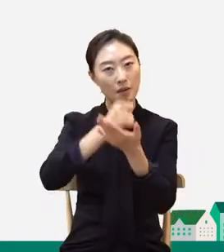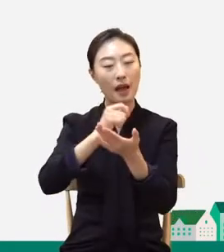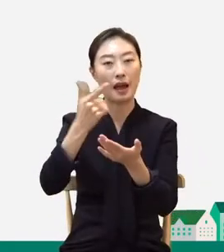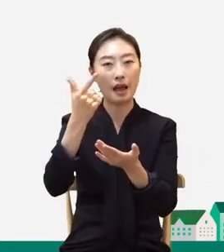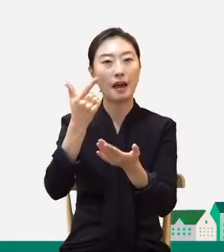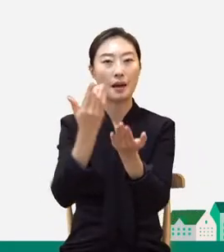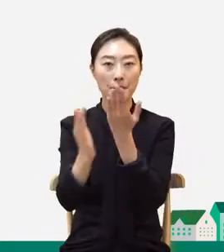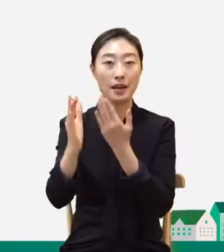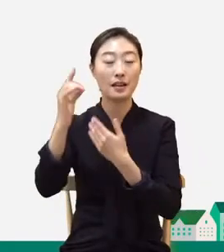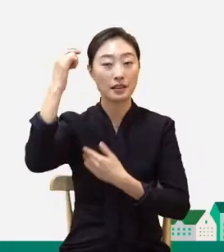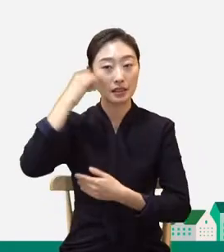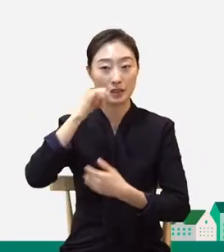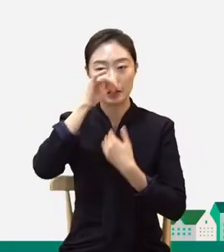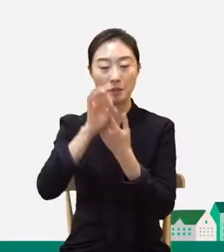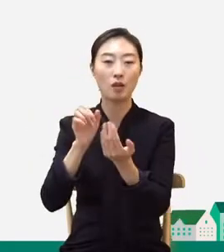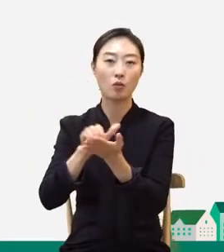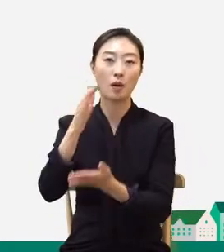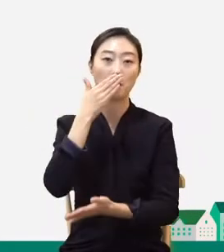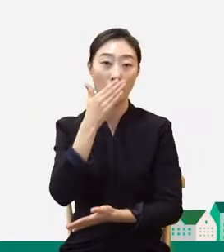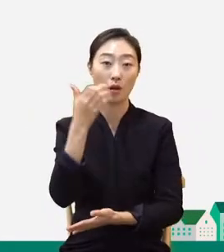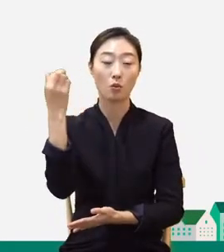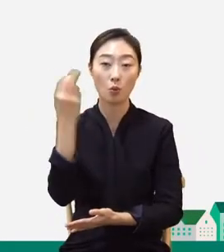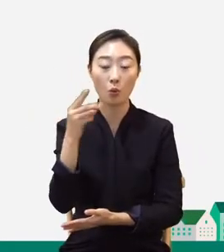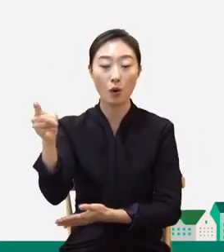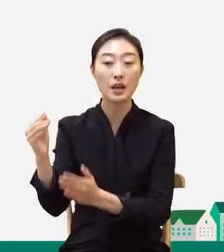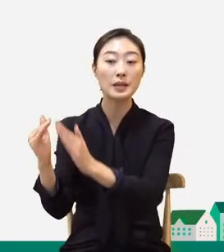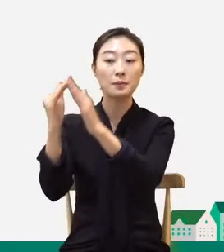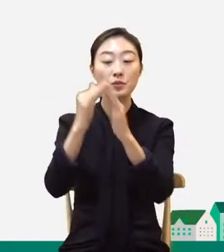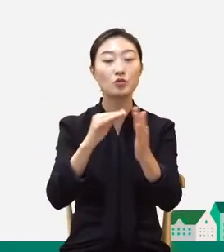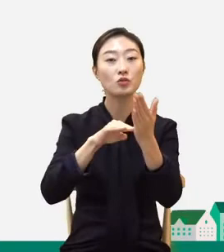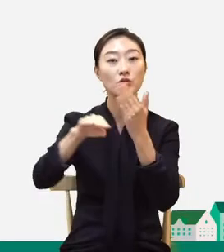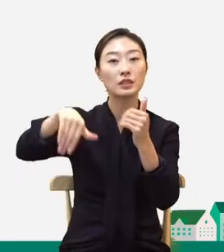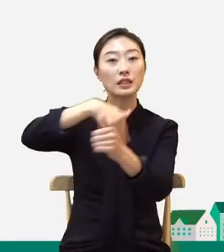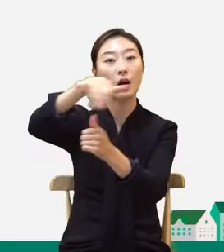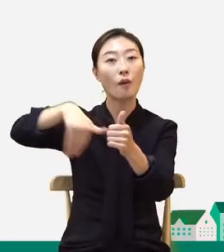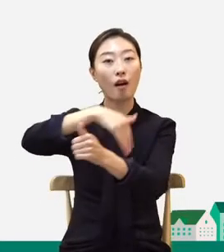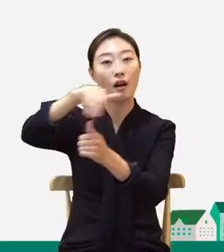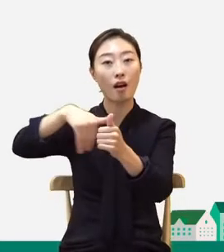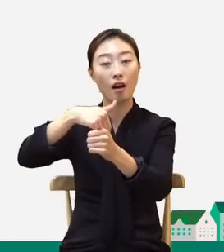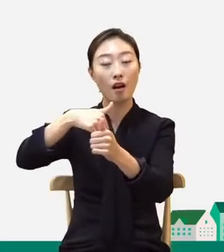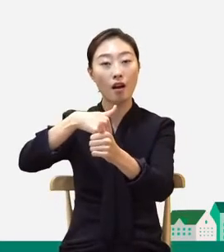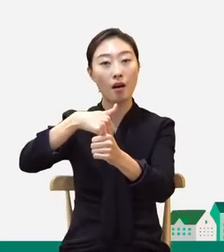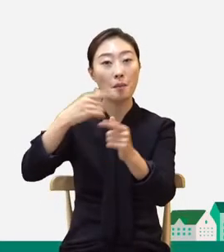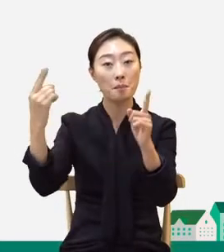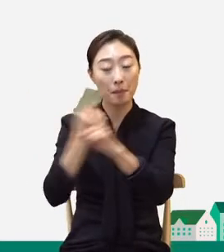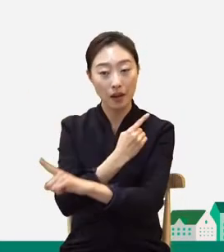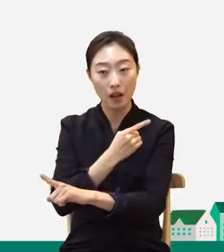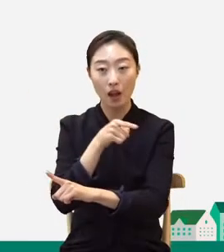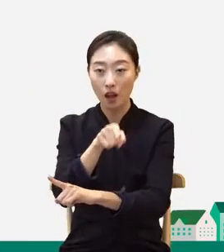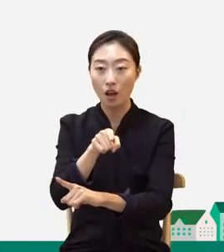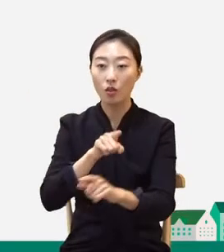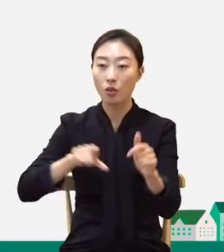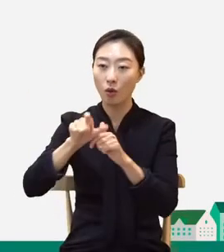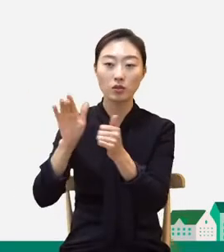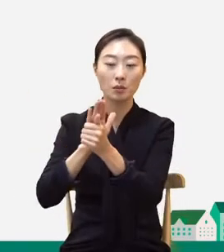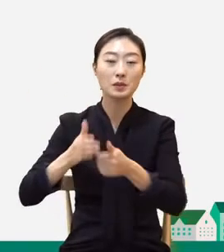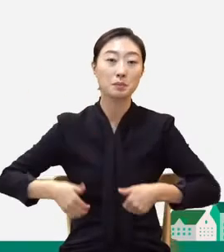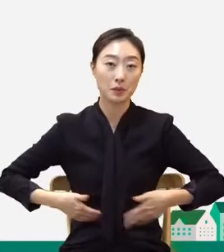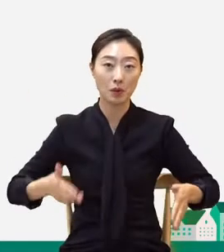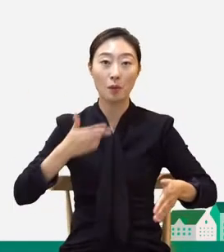되고요. 또 입주자의 상황이 변해서 주거유지 지원 서비스가 더 이상 필요하지 않은 경우에도 퇴거를 요청할 수